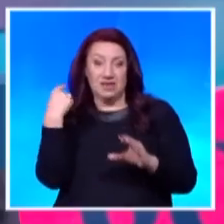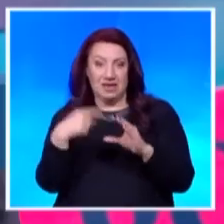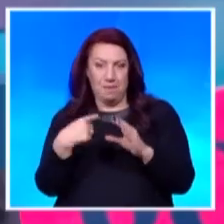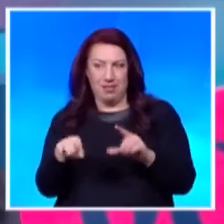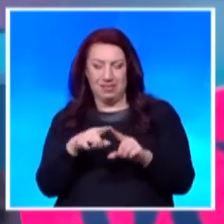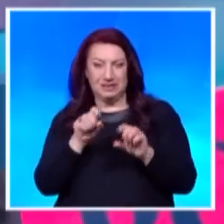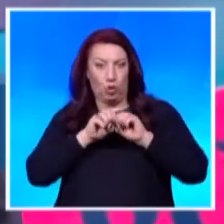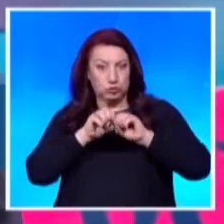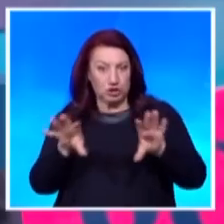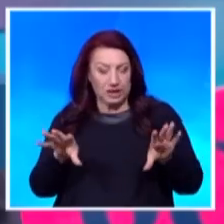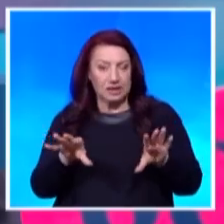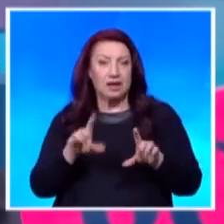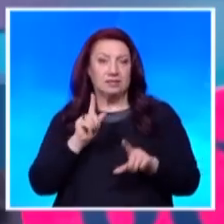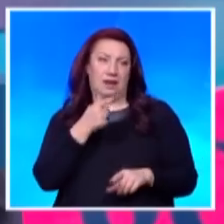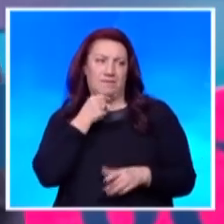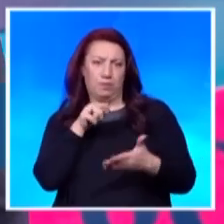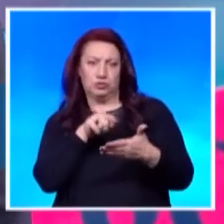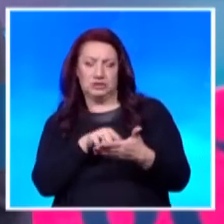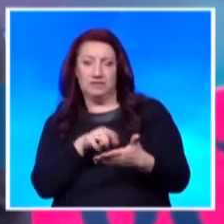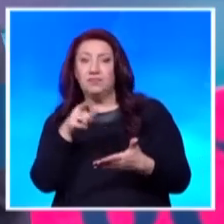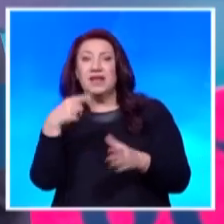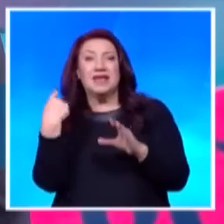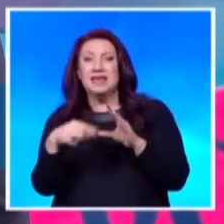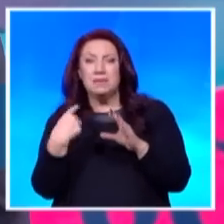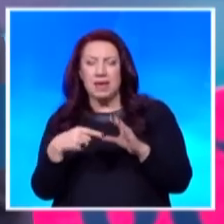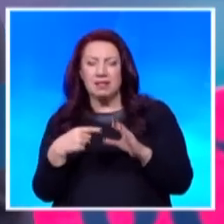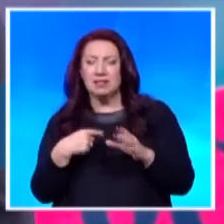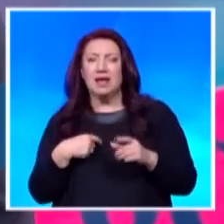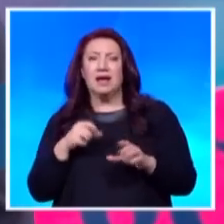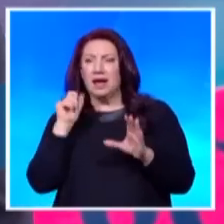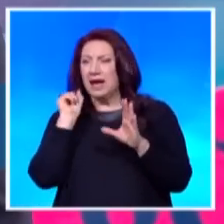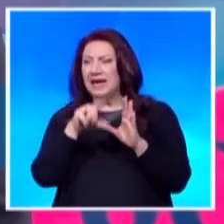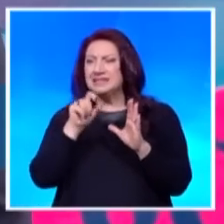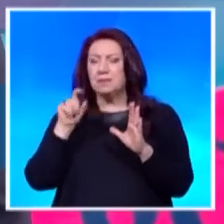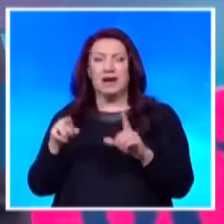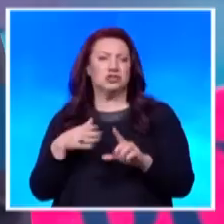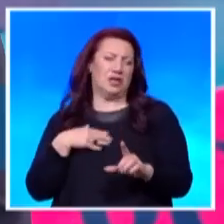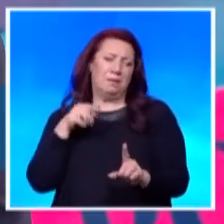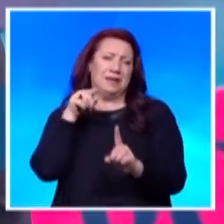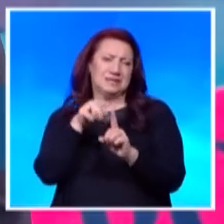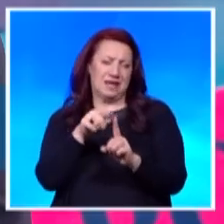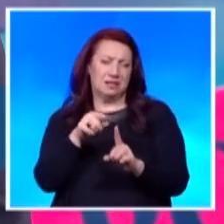съобщения се изпращат с цел и нашите учители трябва да